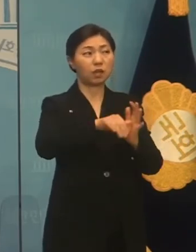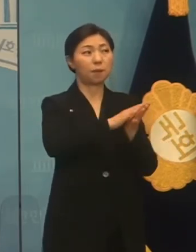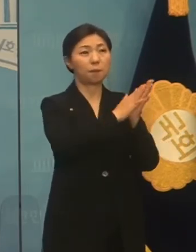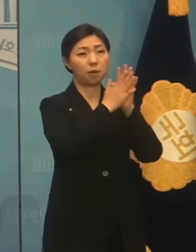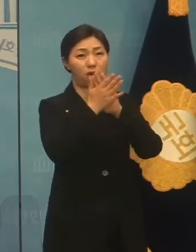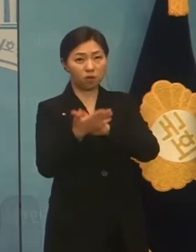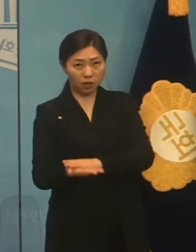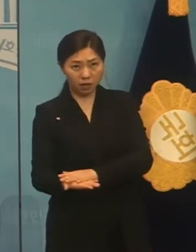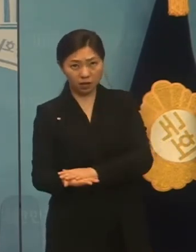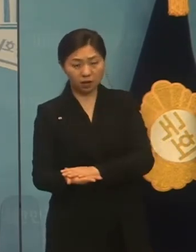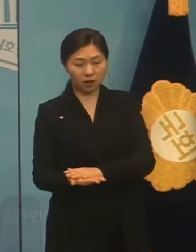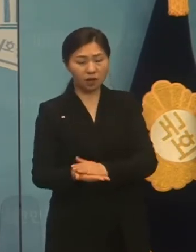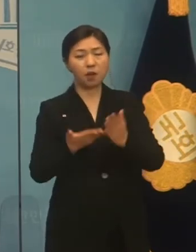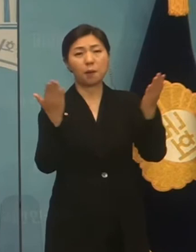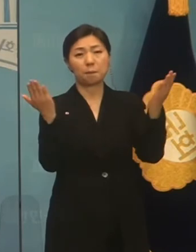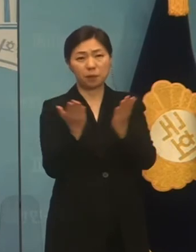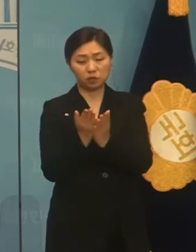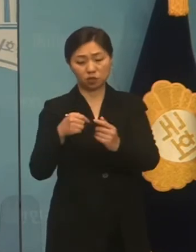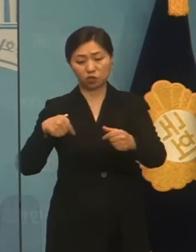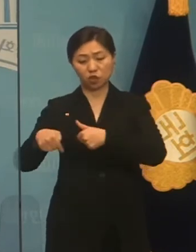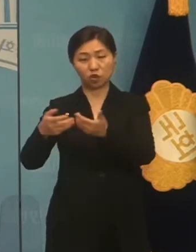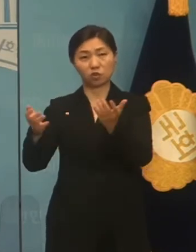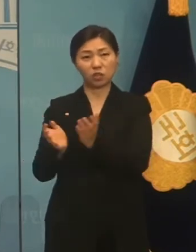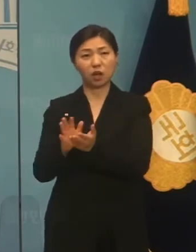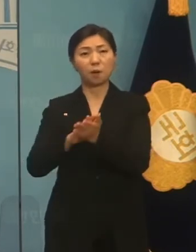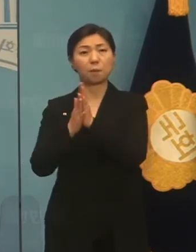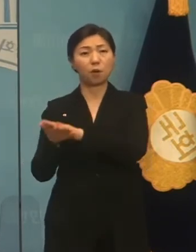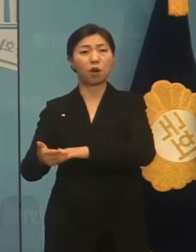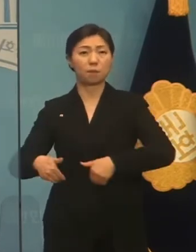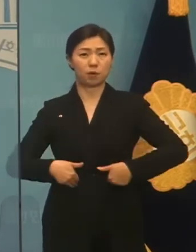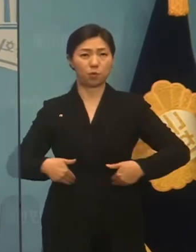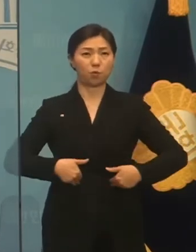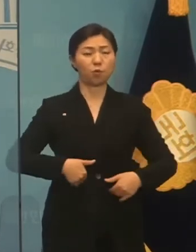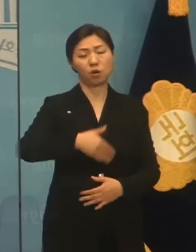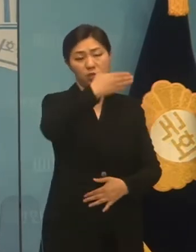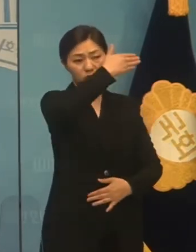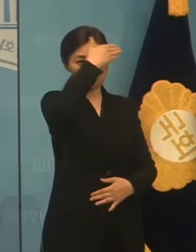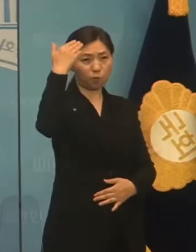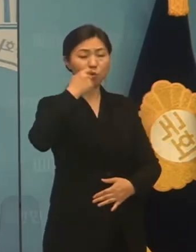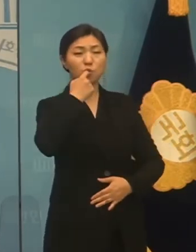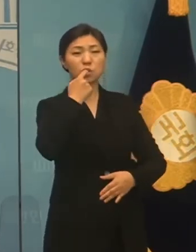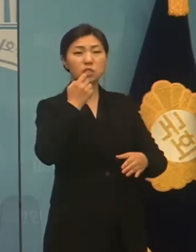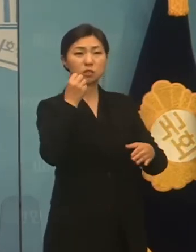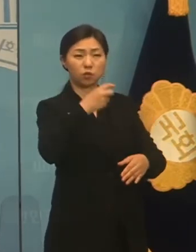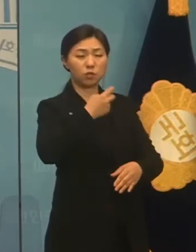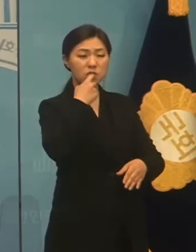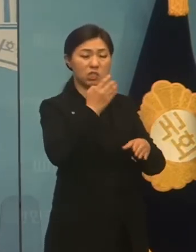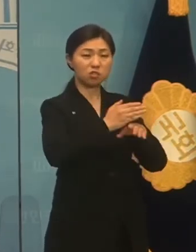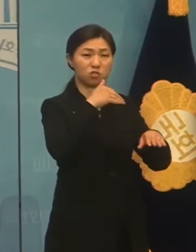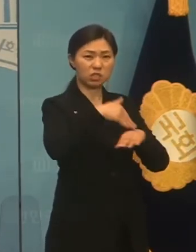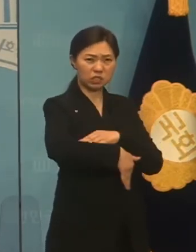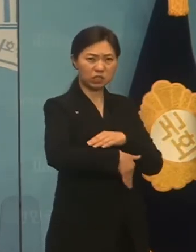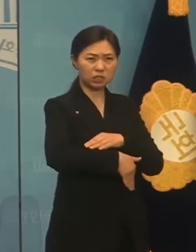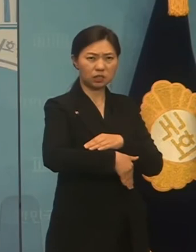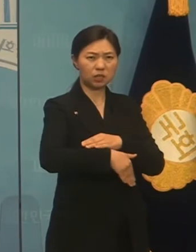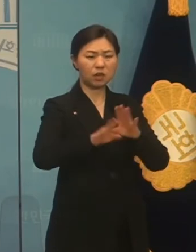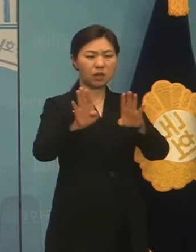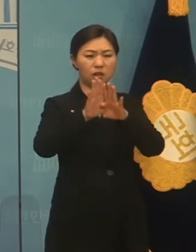따라 정당도 바뀌어야 합니다. 젊고 민주적이고 개방적인 정당을